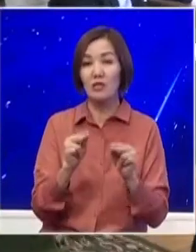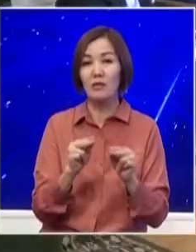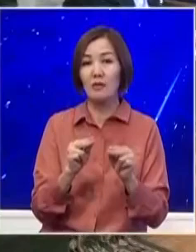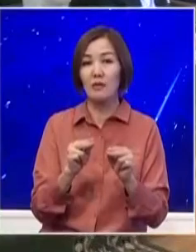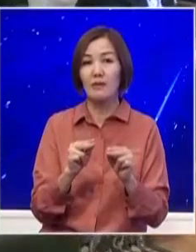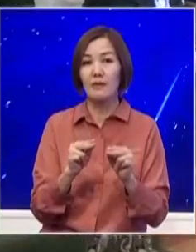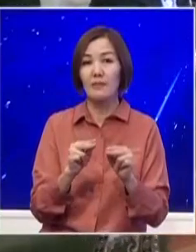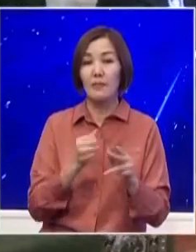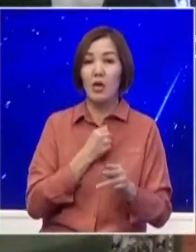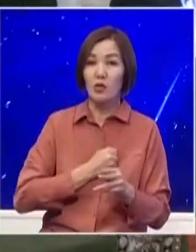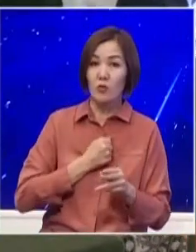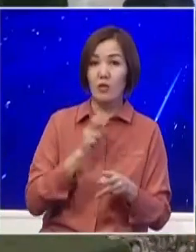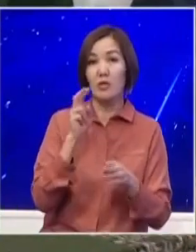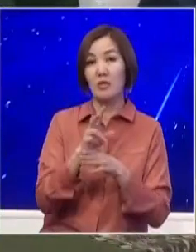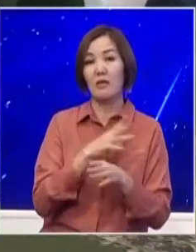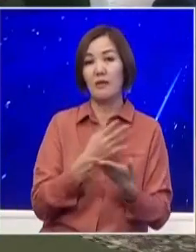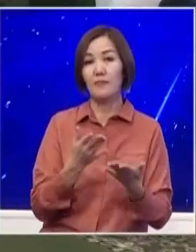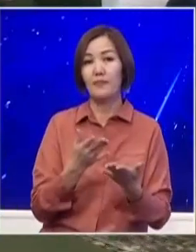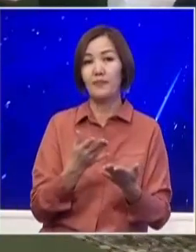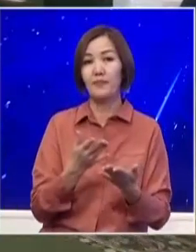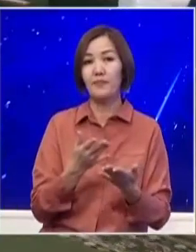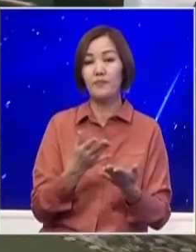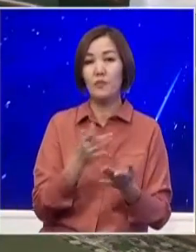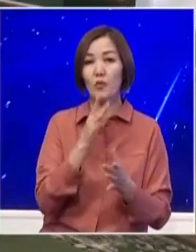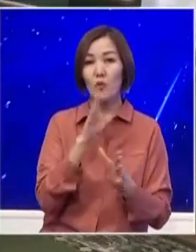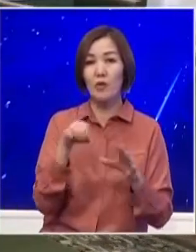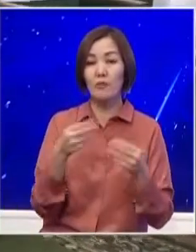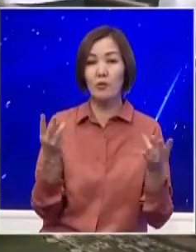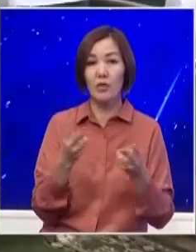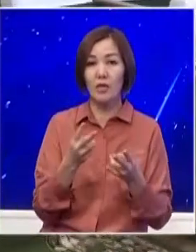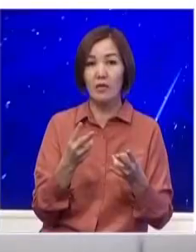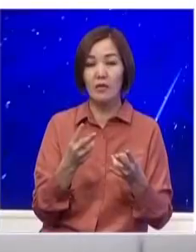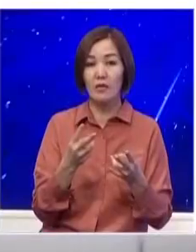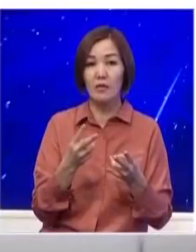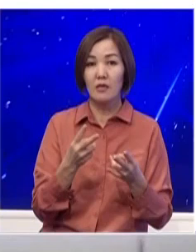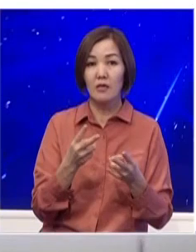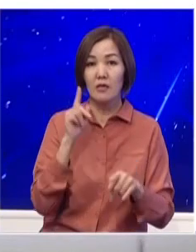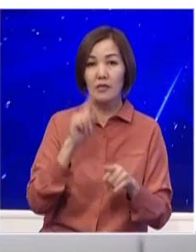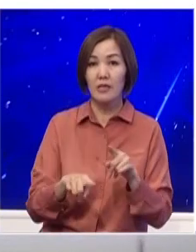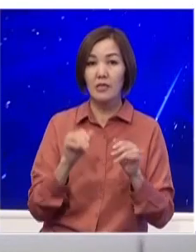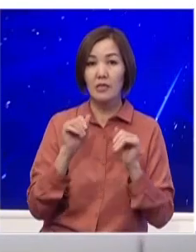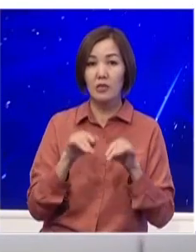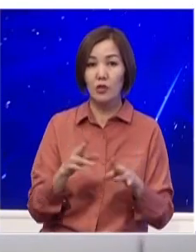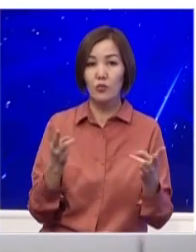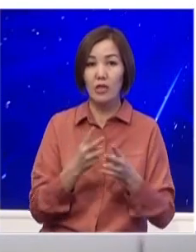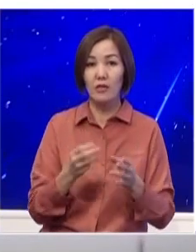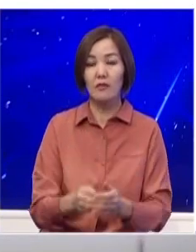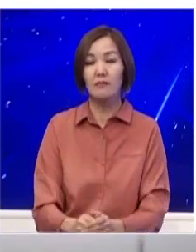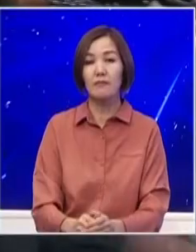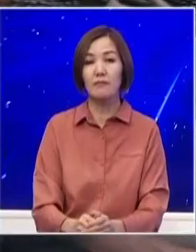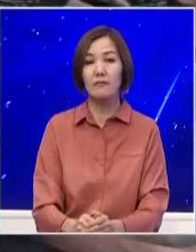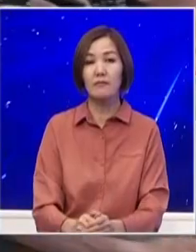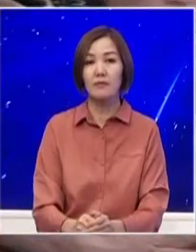Әптен ашынғандықтан осында келіп отыр. Қанша уақыт сізге Елдос мырза керек осы шаруаны шешуге